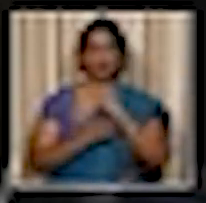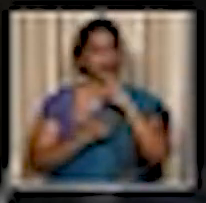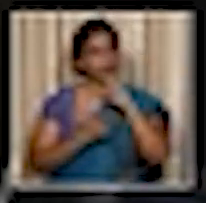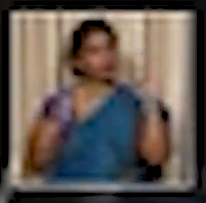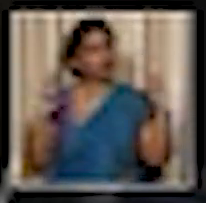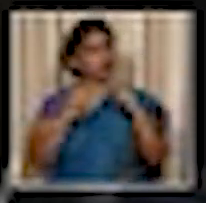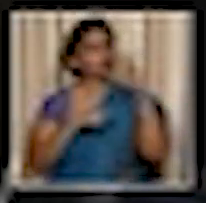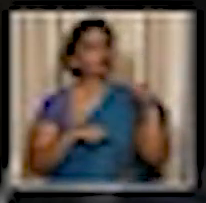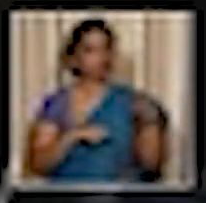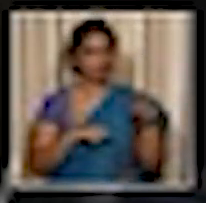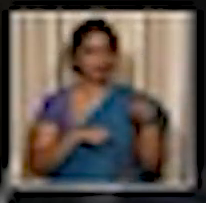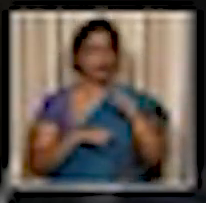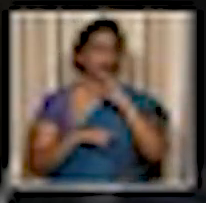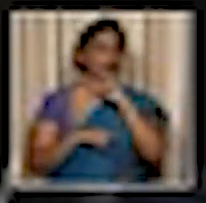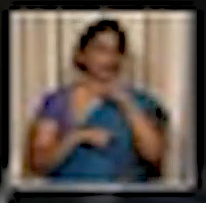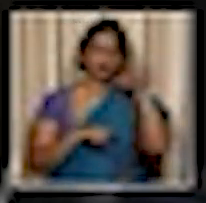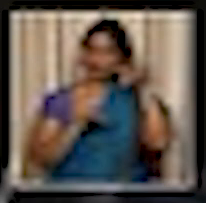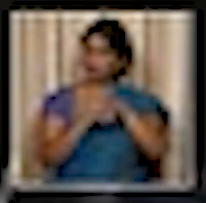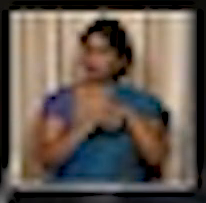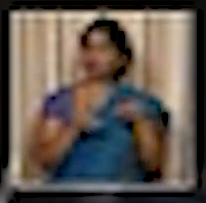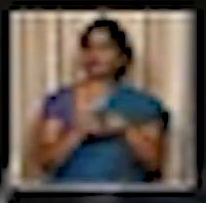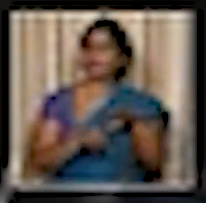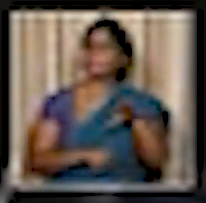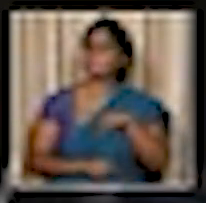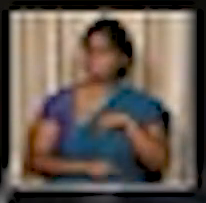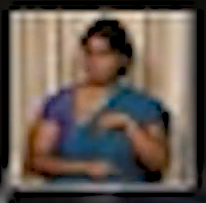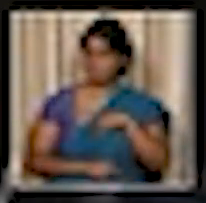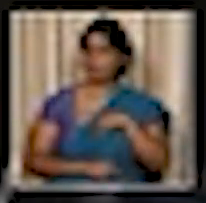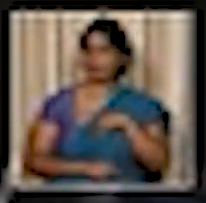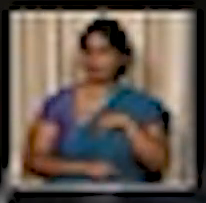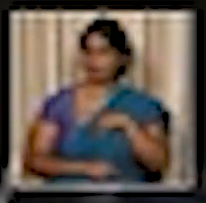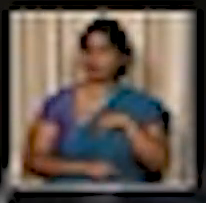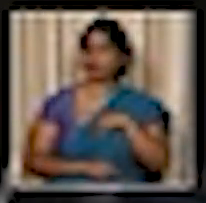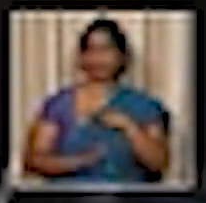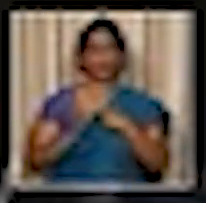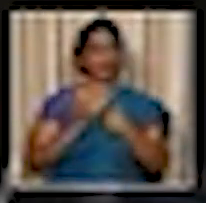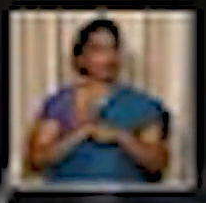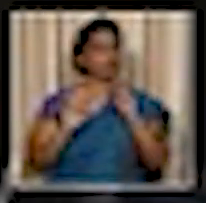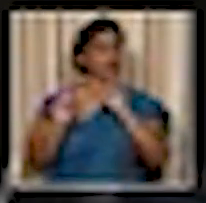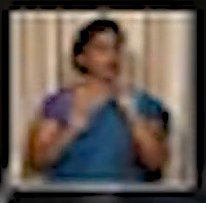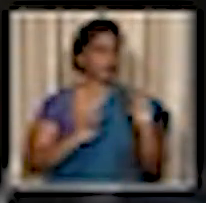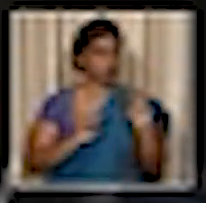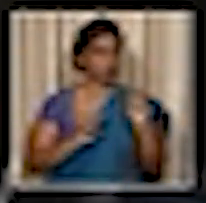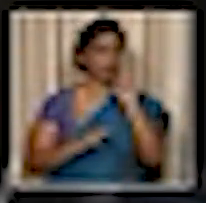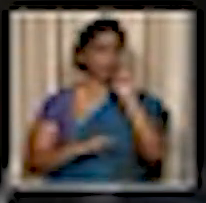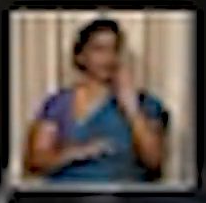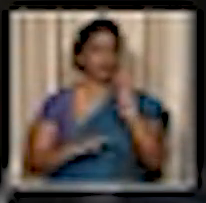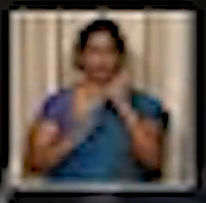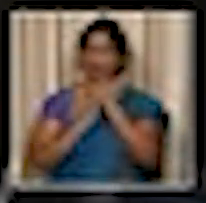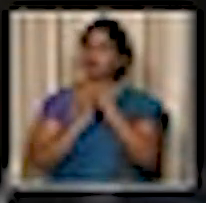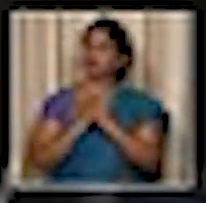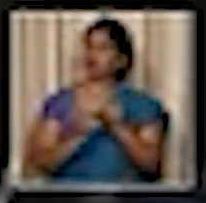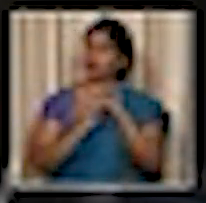අධිකරණයන් හිදී ඒවා අධිකරණාත්මක ලෙස පිළිගත යුතුය. පනතේ 22 සහ 23 වගන්තිය